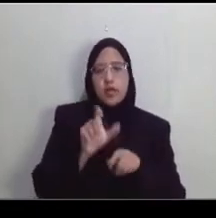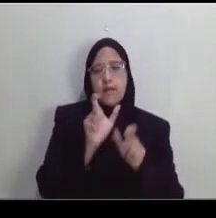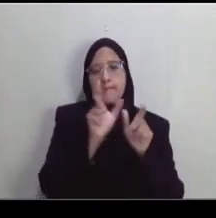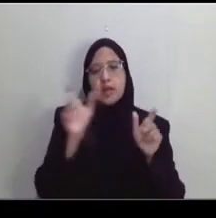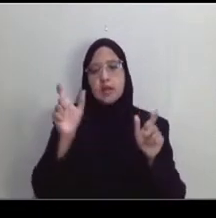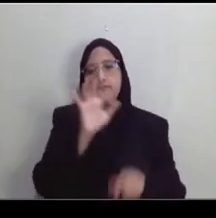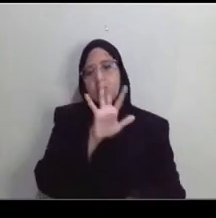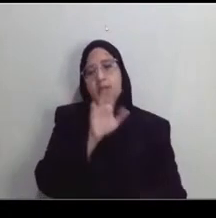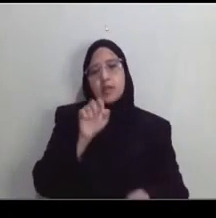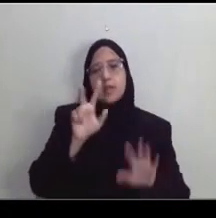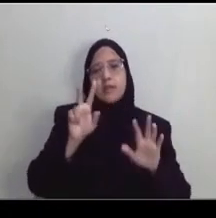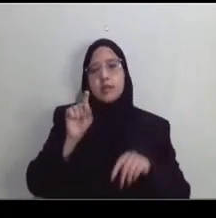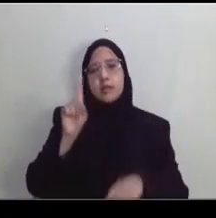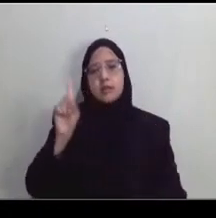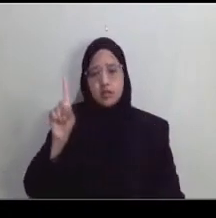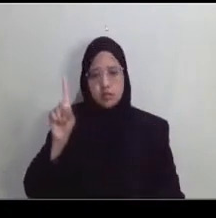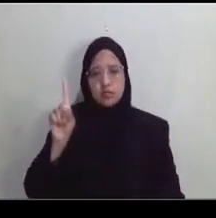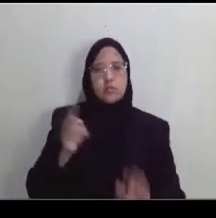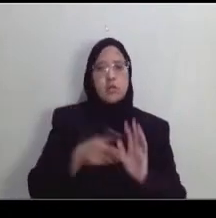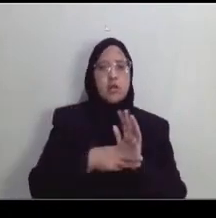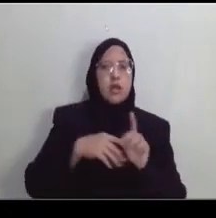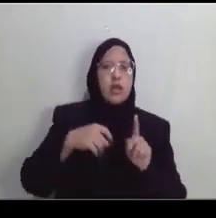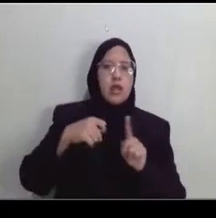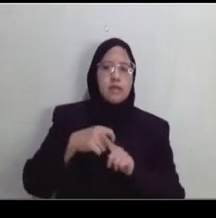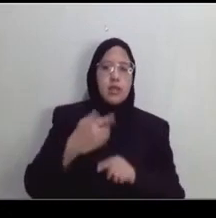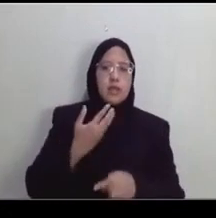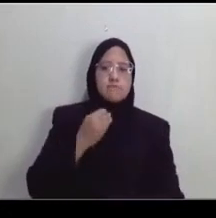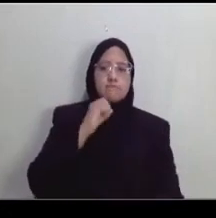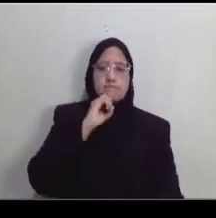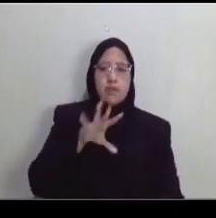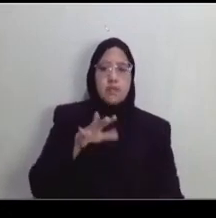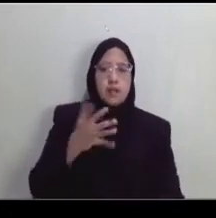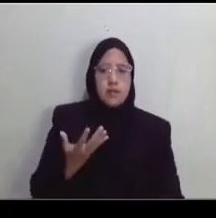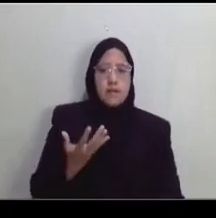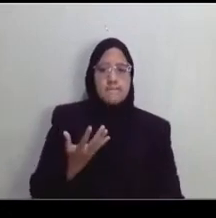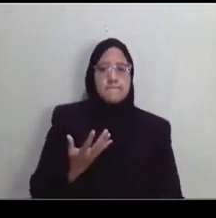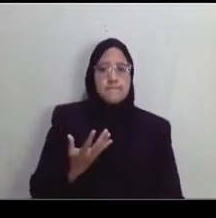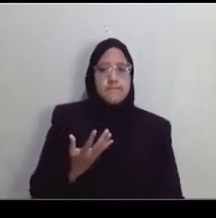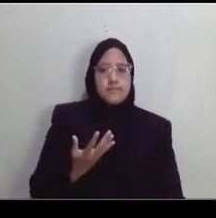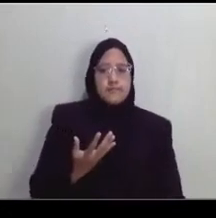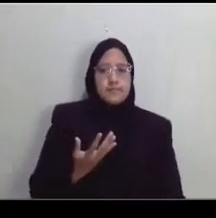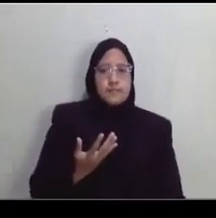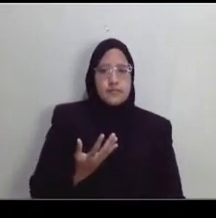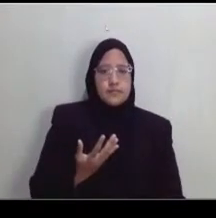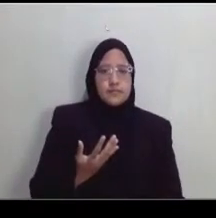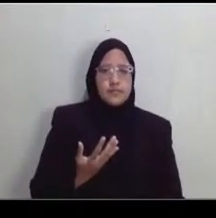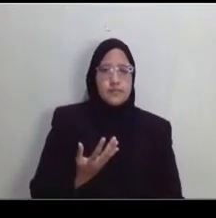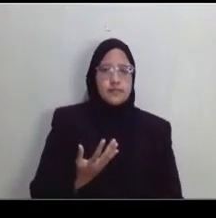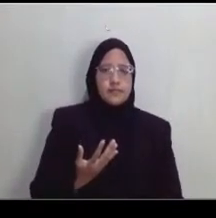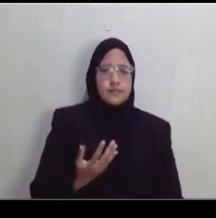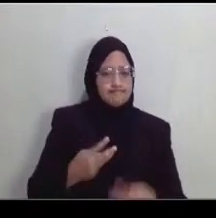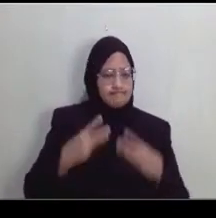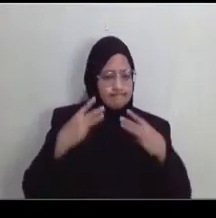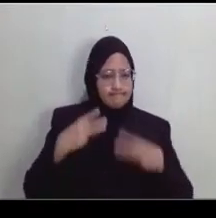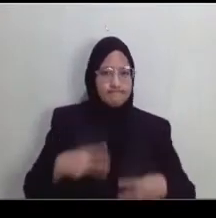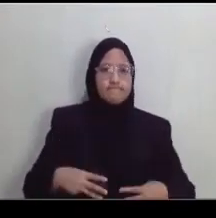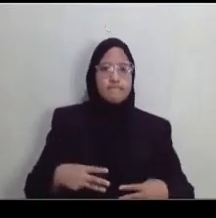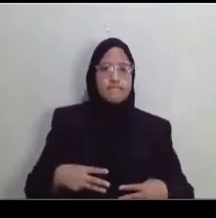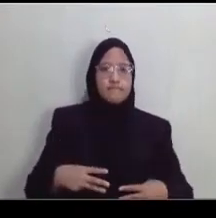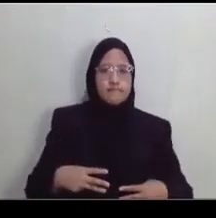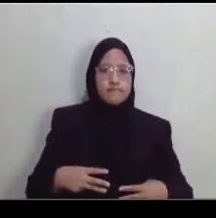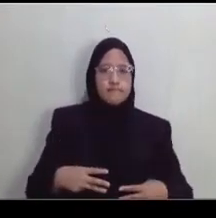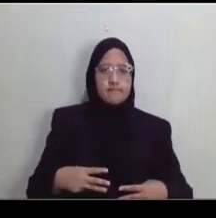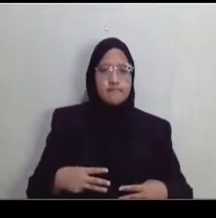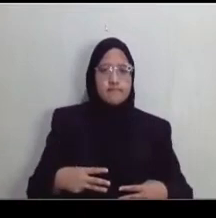di atas majelis kehormatan berpendapat hakikat etika lebih cenderung memenuhi elemen sebagai